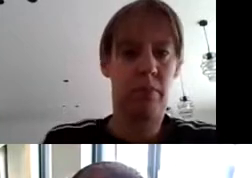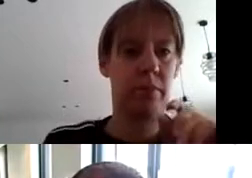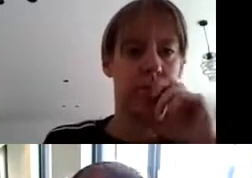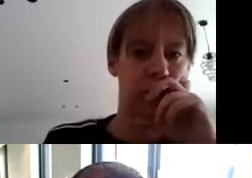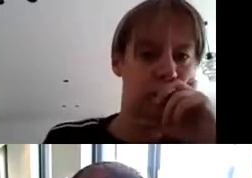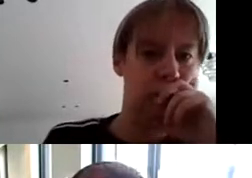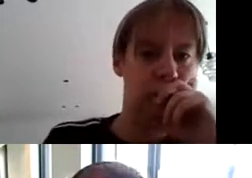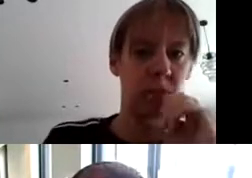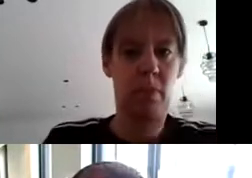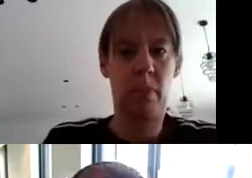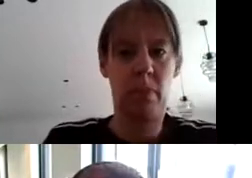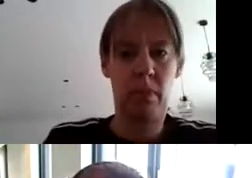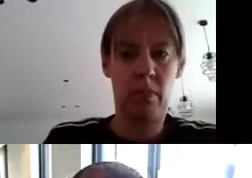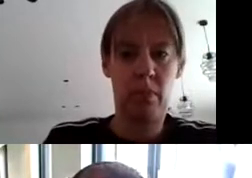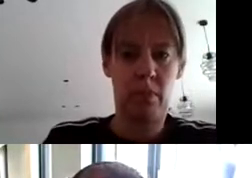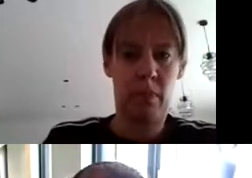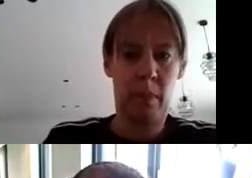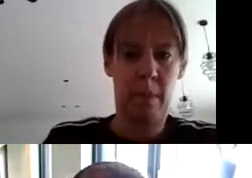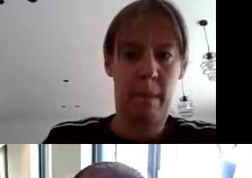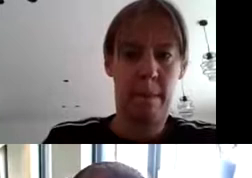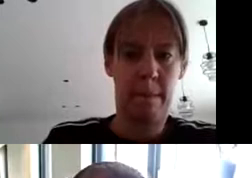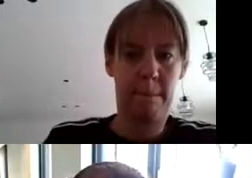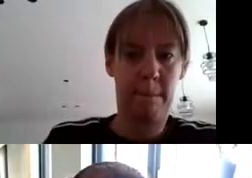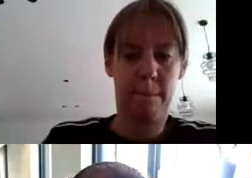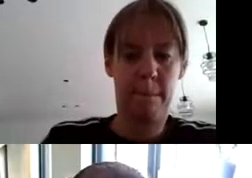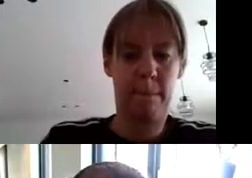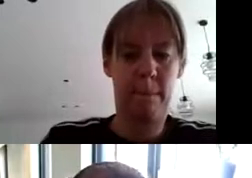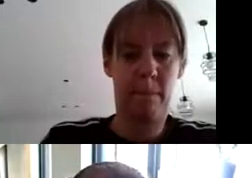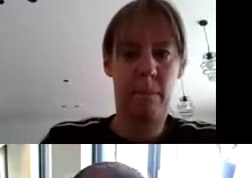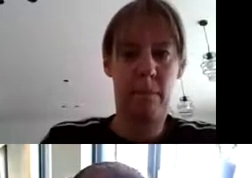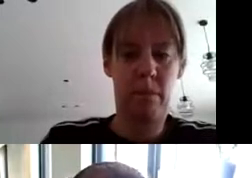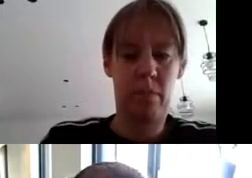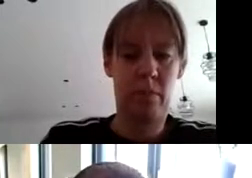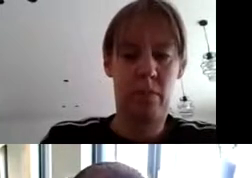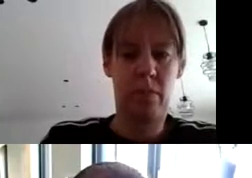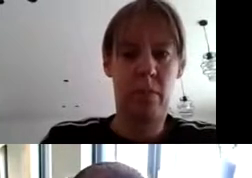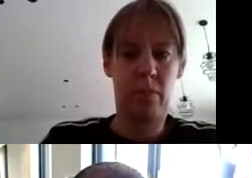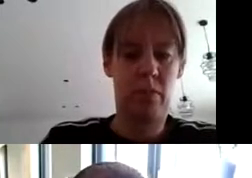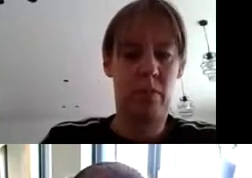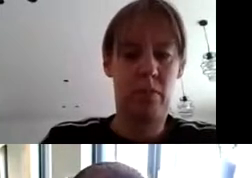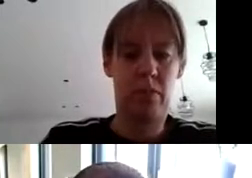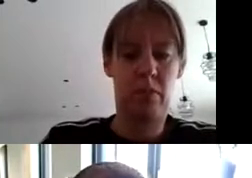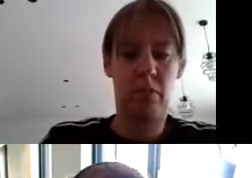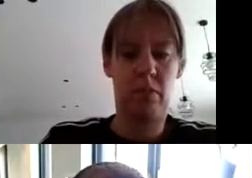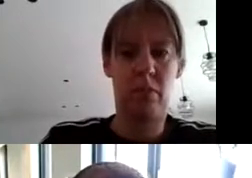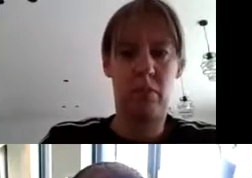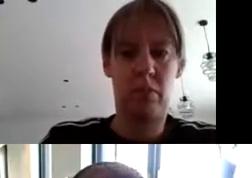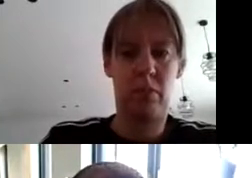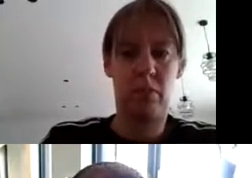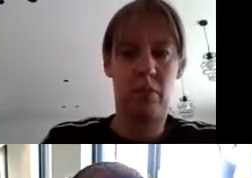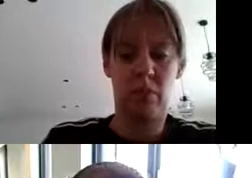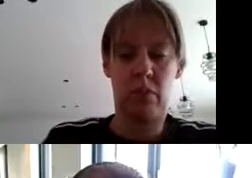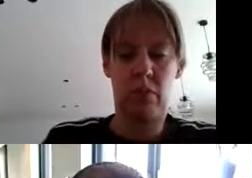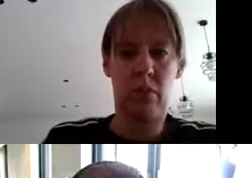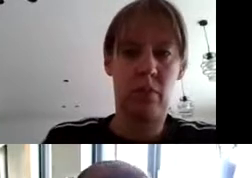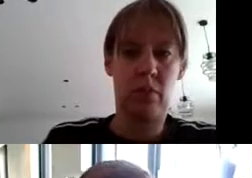kijken we misschien hoe dat we er een beetje aan tegemoet kunnen komen op een andere manier. Dan effectief misschien met een grote groep inderdaad op zoek te gaan. Ja, want